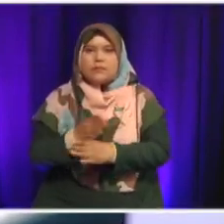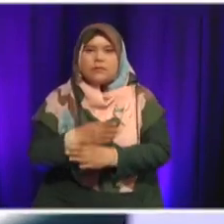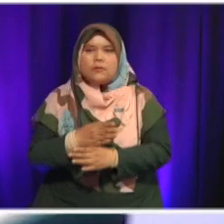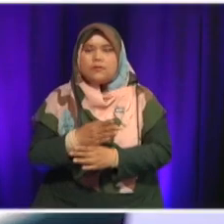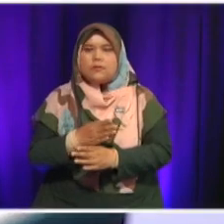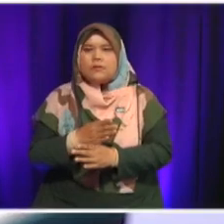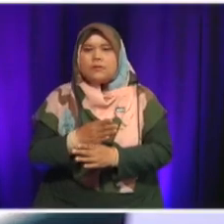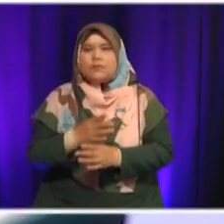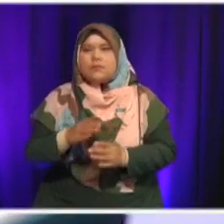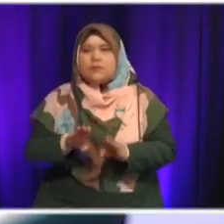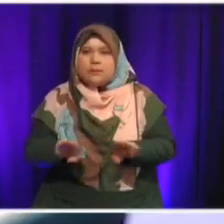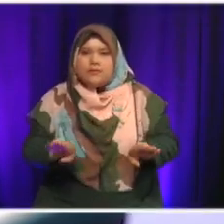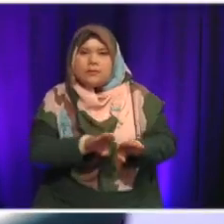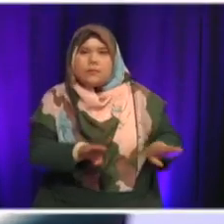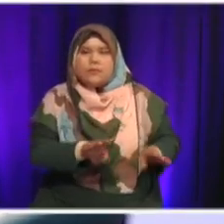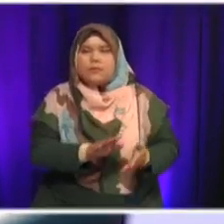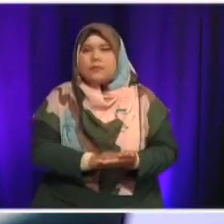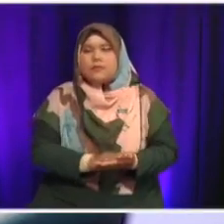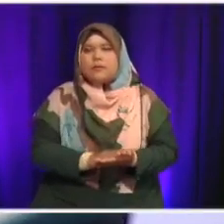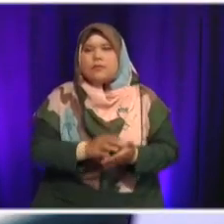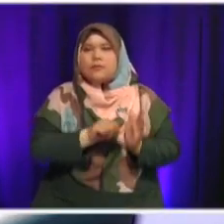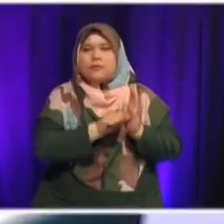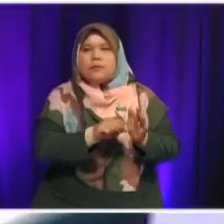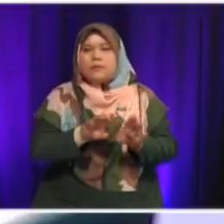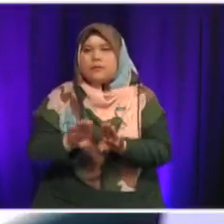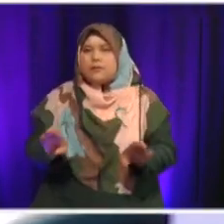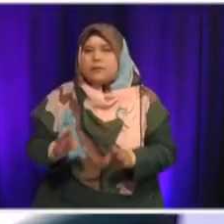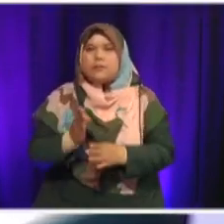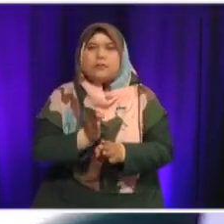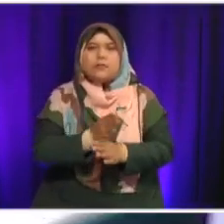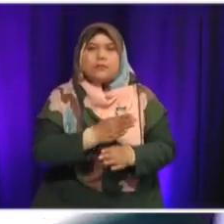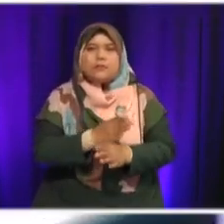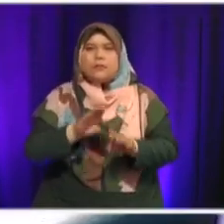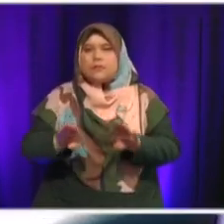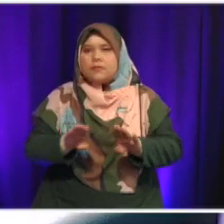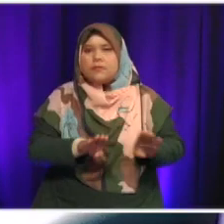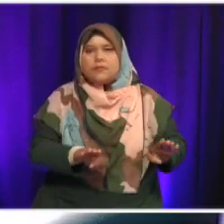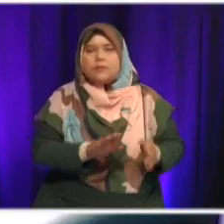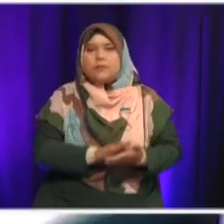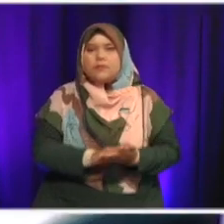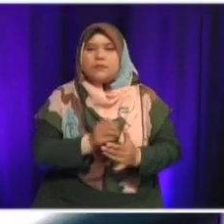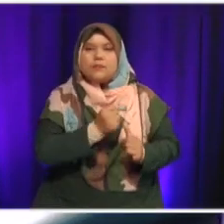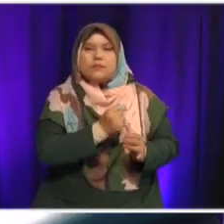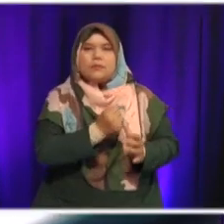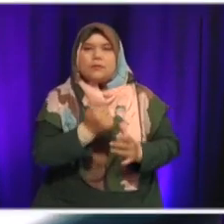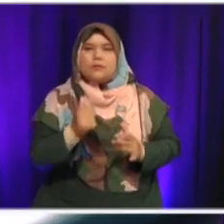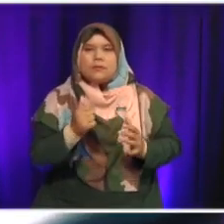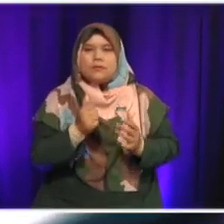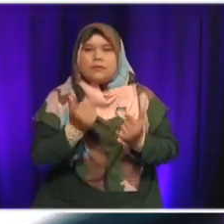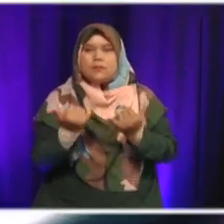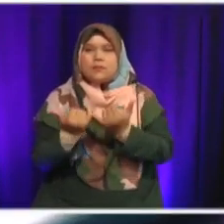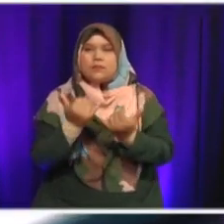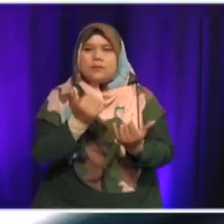contohnya acuan yang berbeda bentuk-bentuk Ambu bezel dan juga size yang berbeda